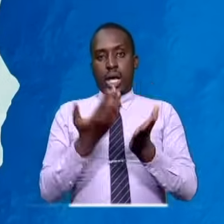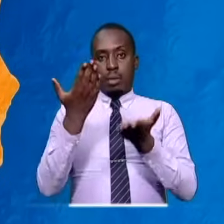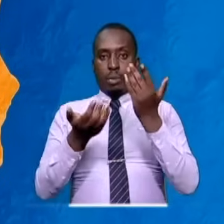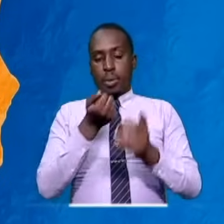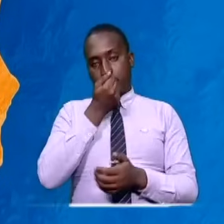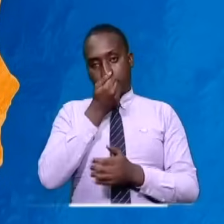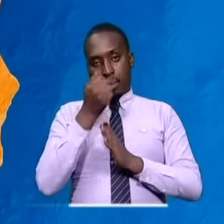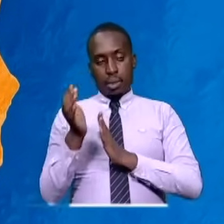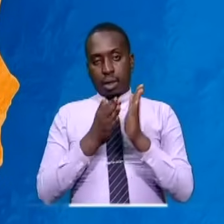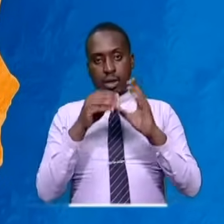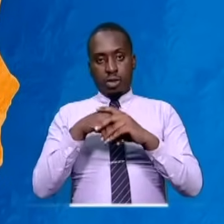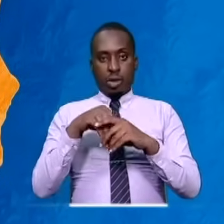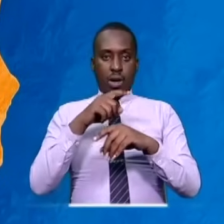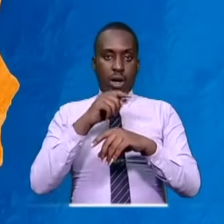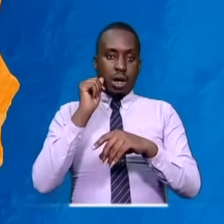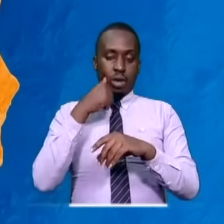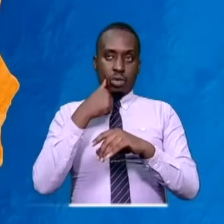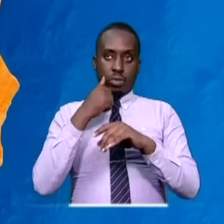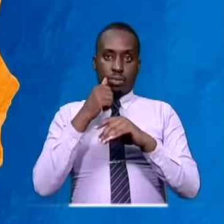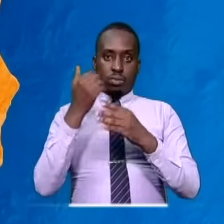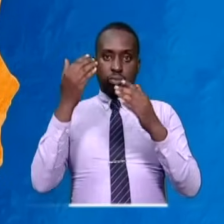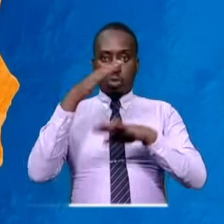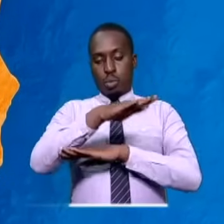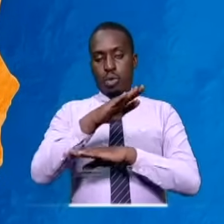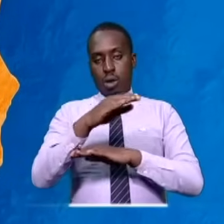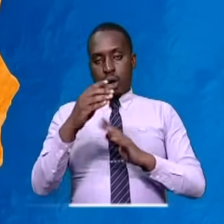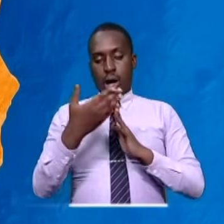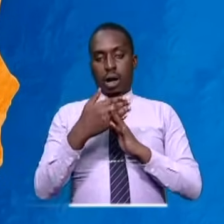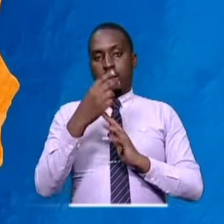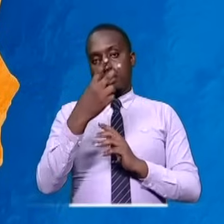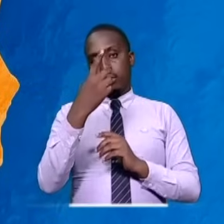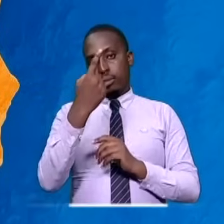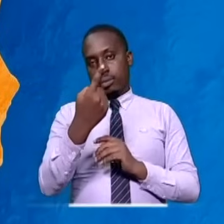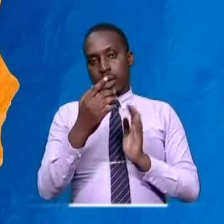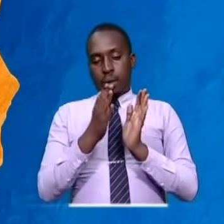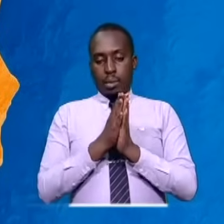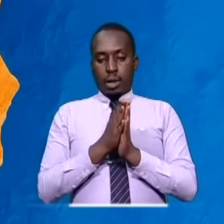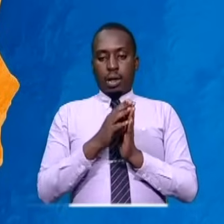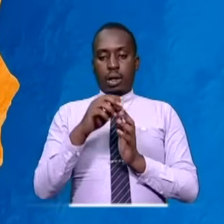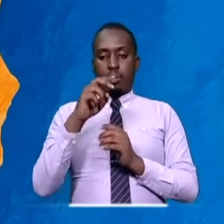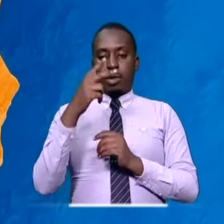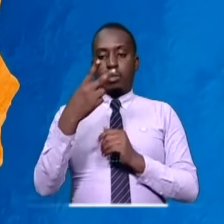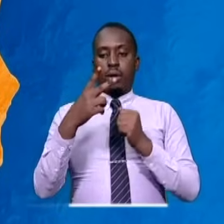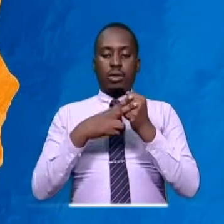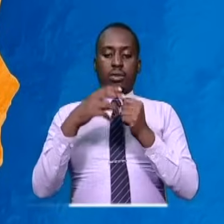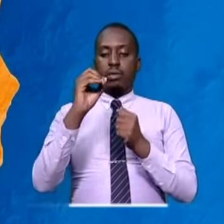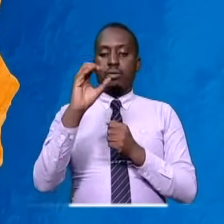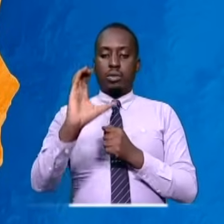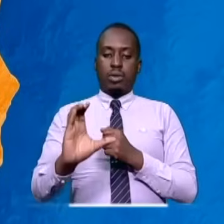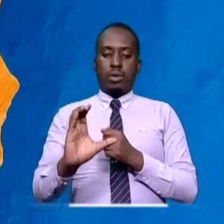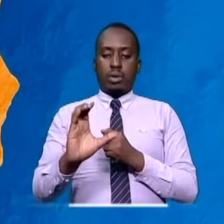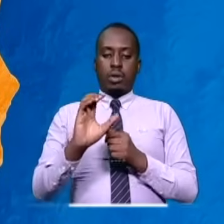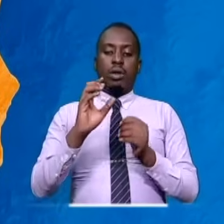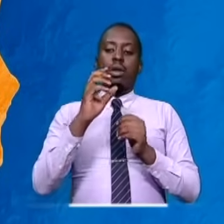by'ubushyuhe biteganyijwe masaha ku gicamunsi biri hagati ya degrés Celsius 21 ndetse na degrés Celsius 27. Degrés